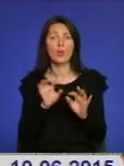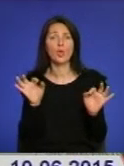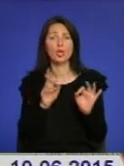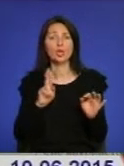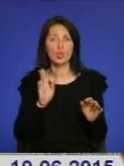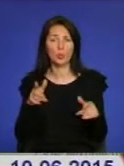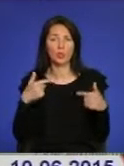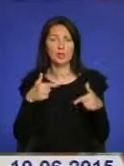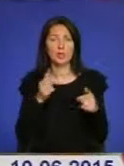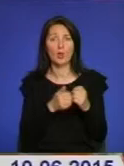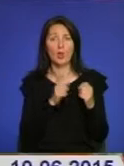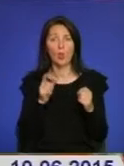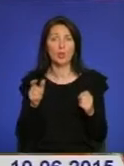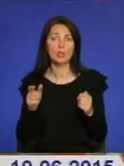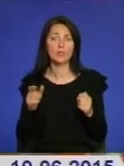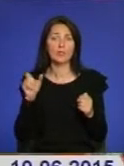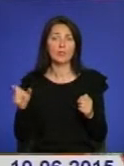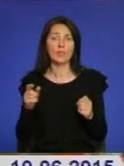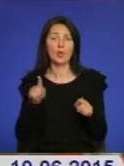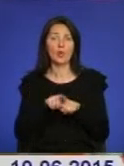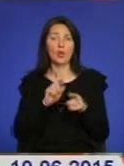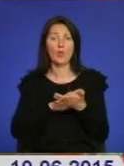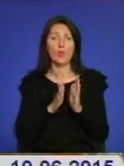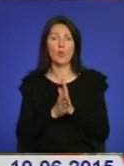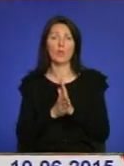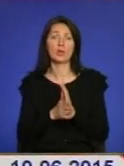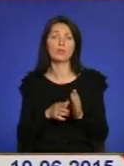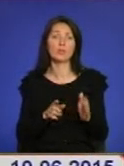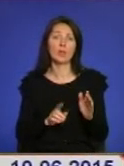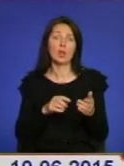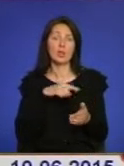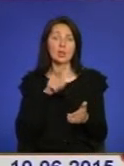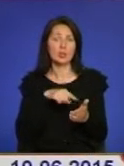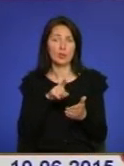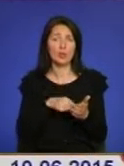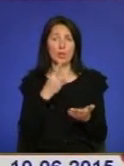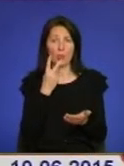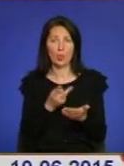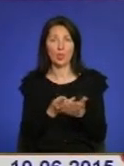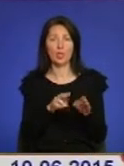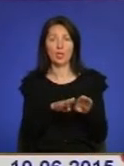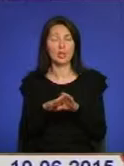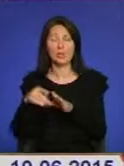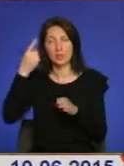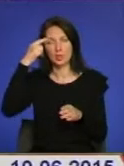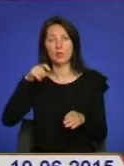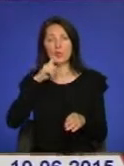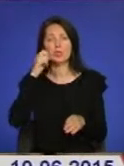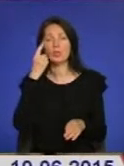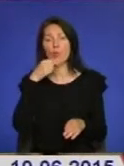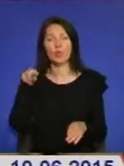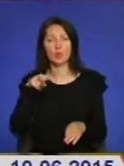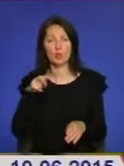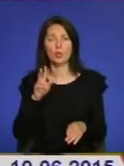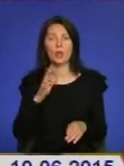в однакових умовах. Результат тестування покаже рівень знань. Українська мова і література, вони здають базовий рівень, вона триває